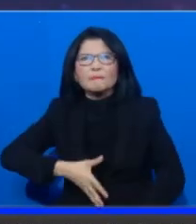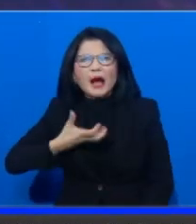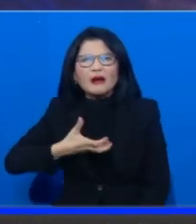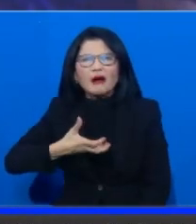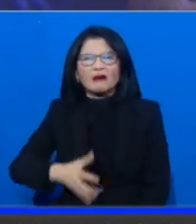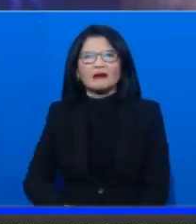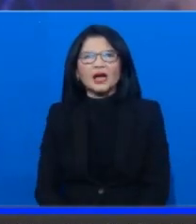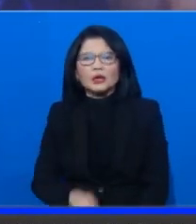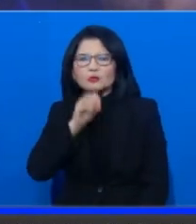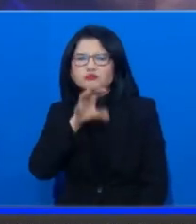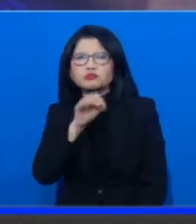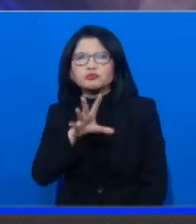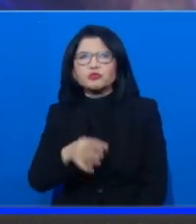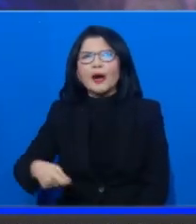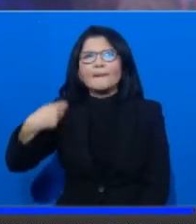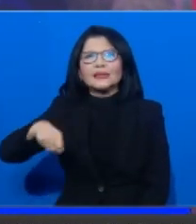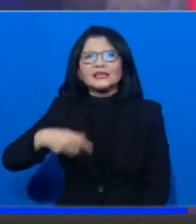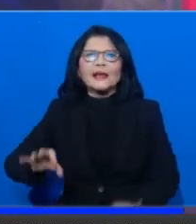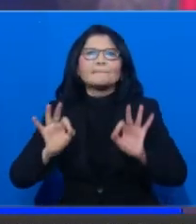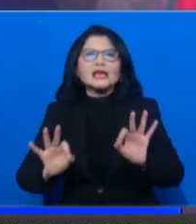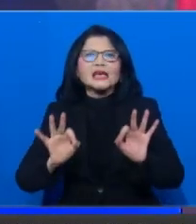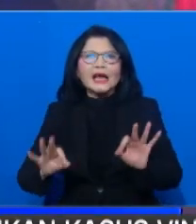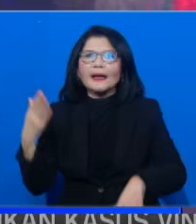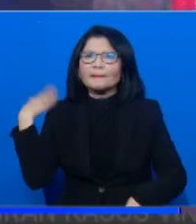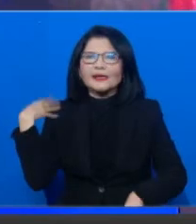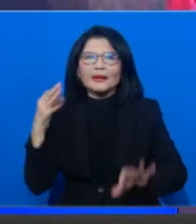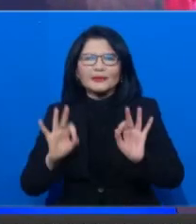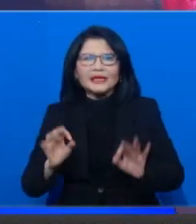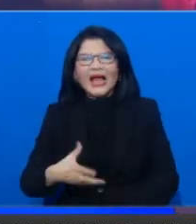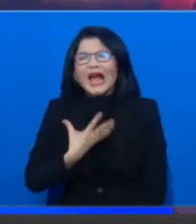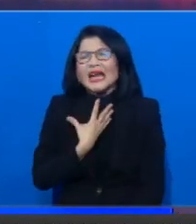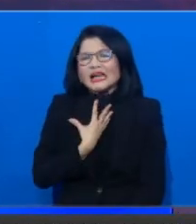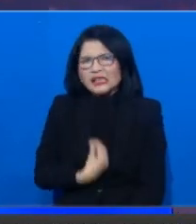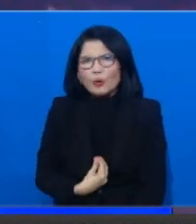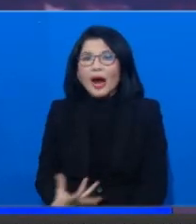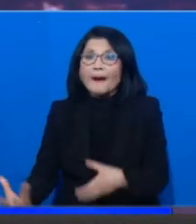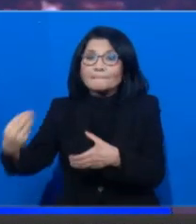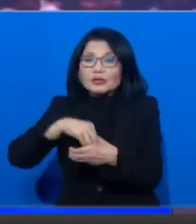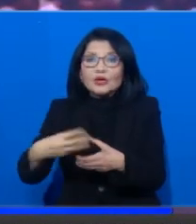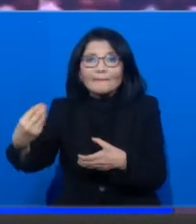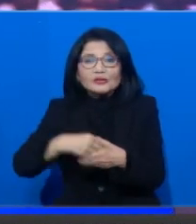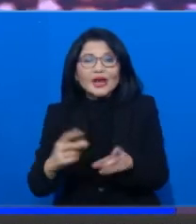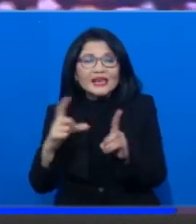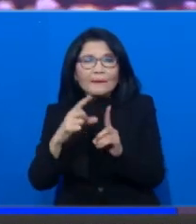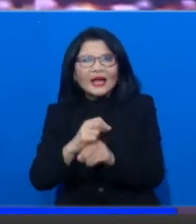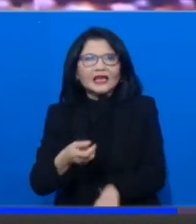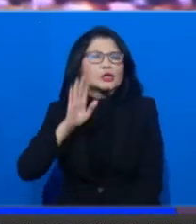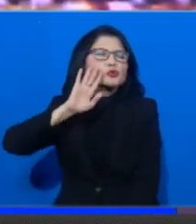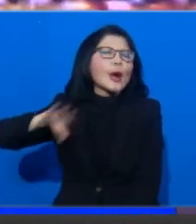Nadiem Makarim dan jajaran pejabat Kemendikbud. Ia kecewa karena masukan yang kerap disampaikan DPR tidak